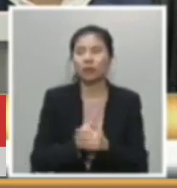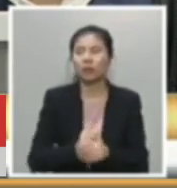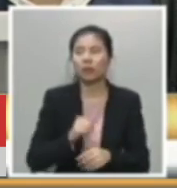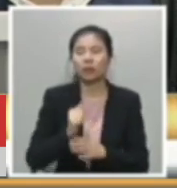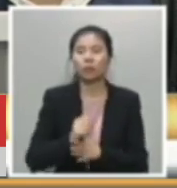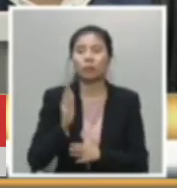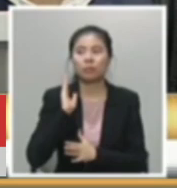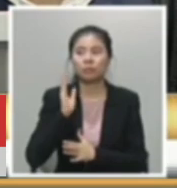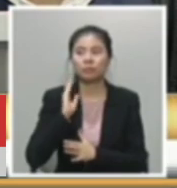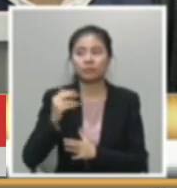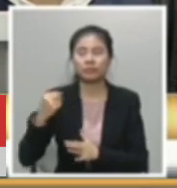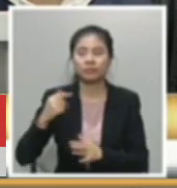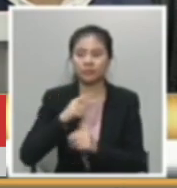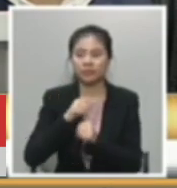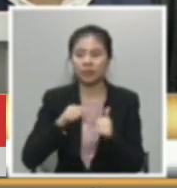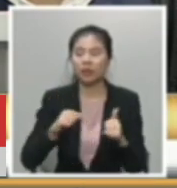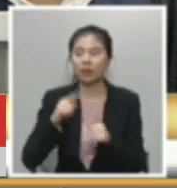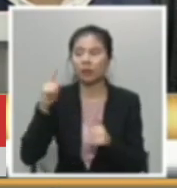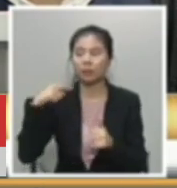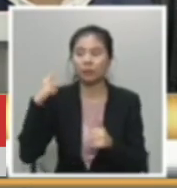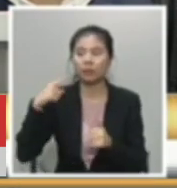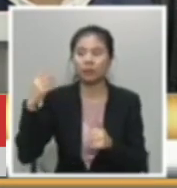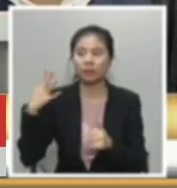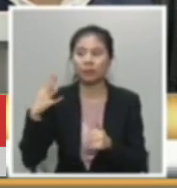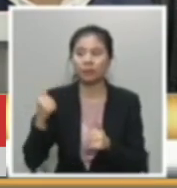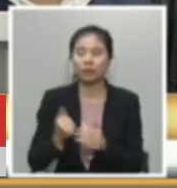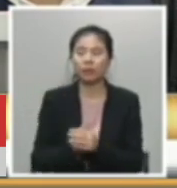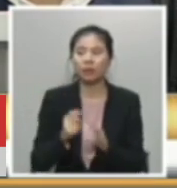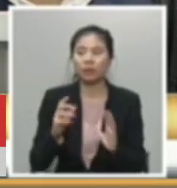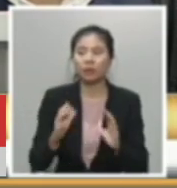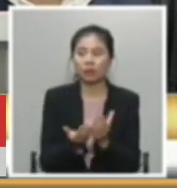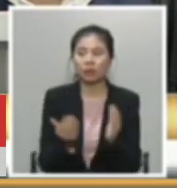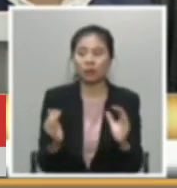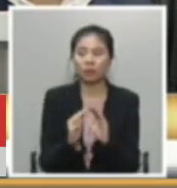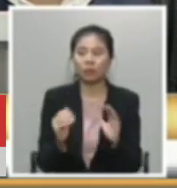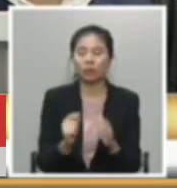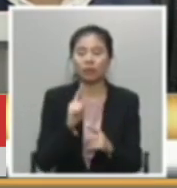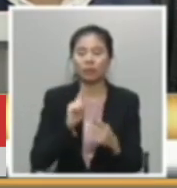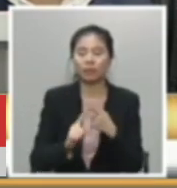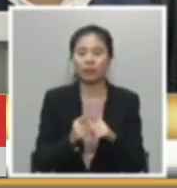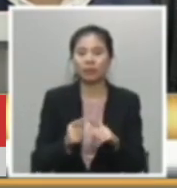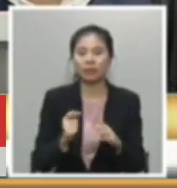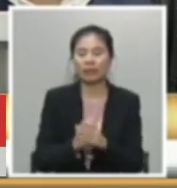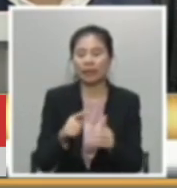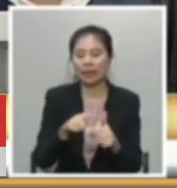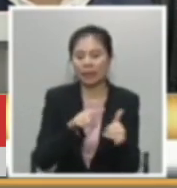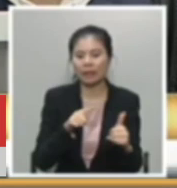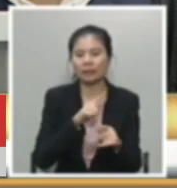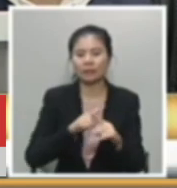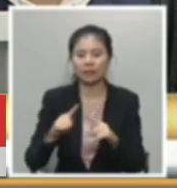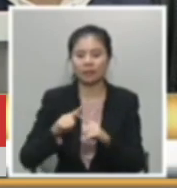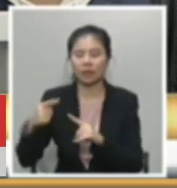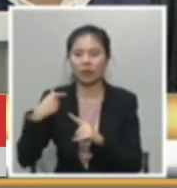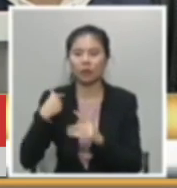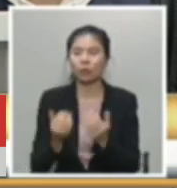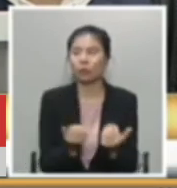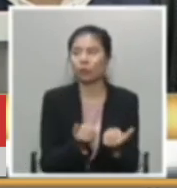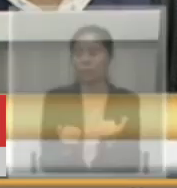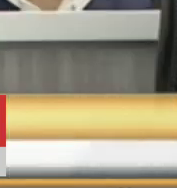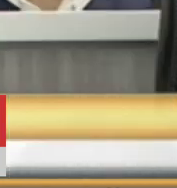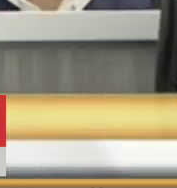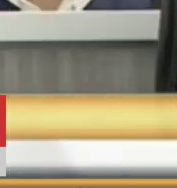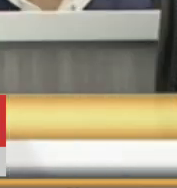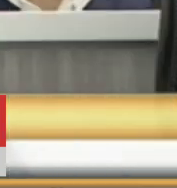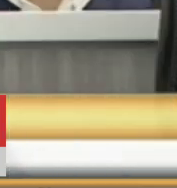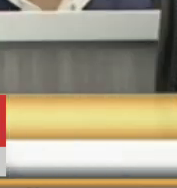าทำร้ายกันในครอบครัวเพื่อนฆ่าเพื่อนพ่อละเมิดลูกของตัวเอง